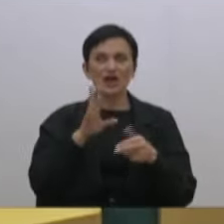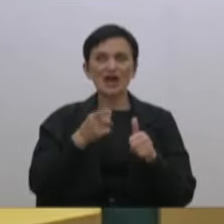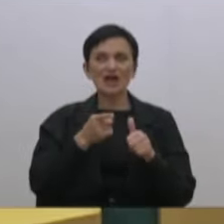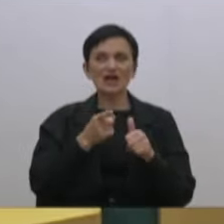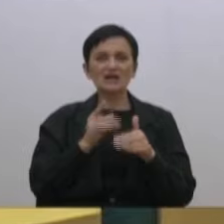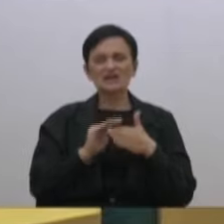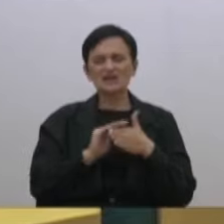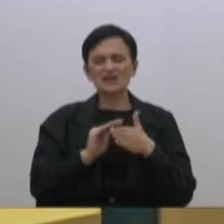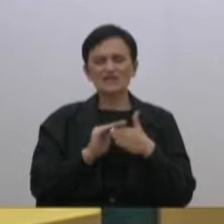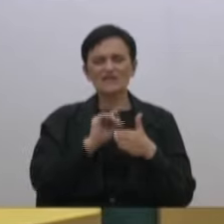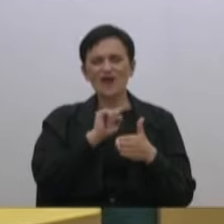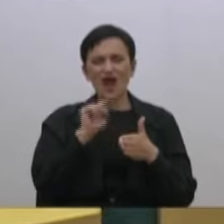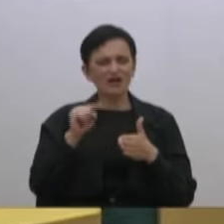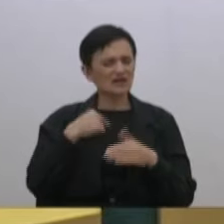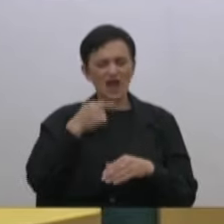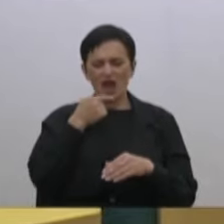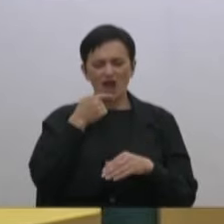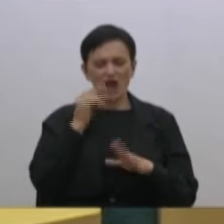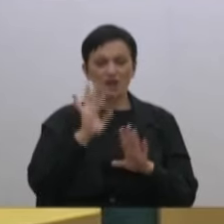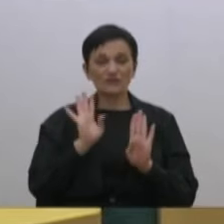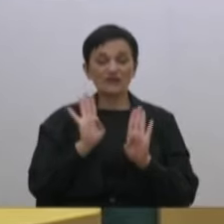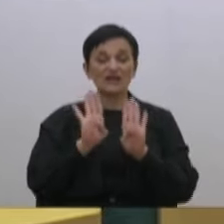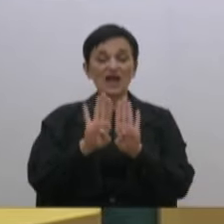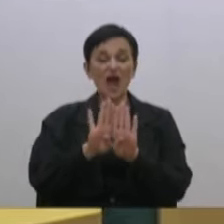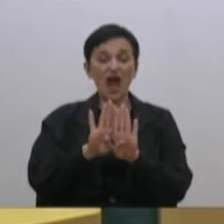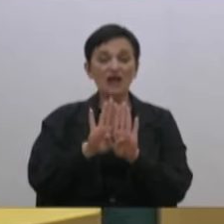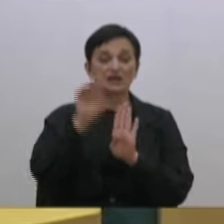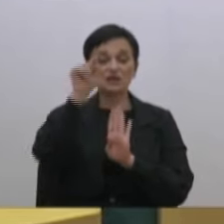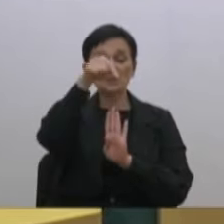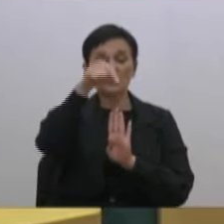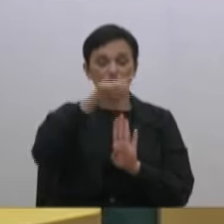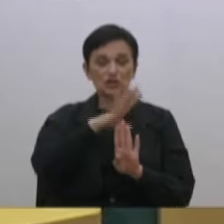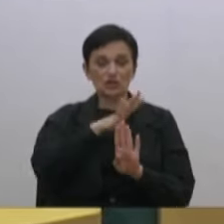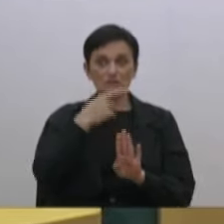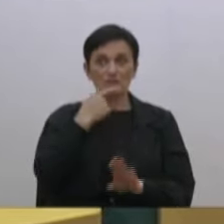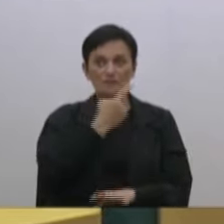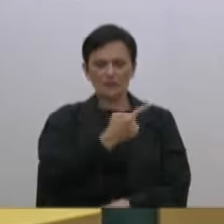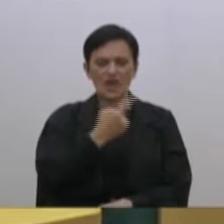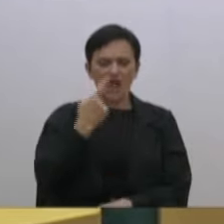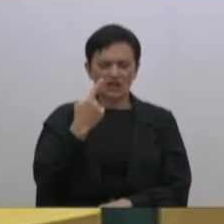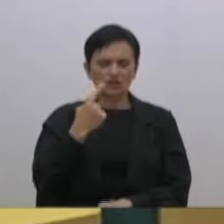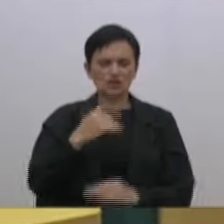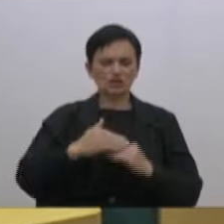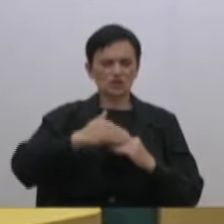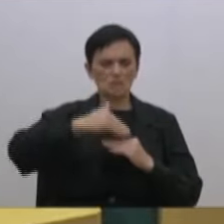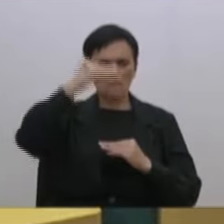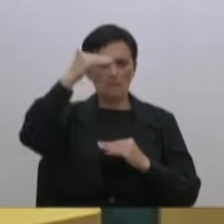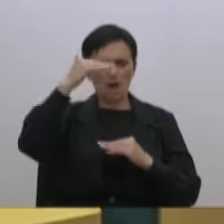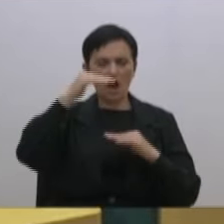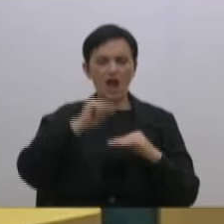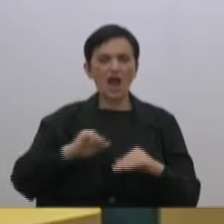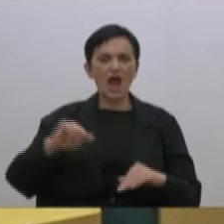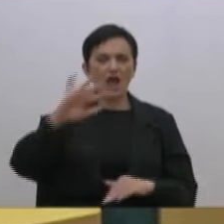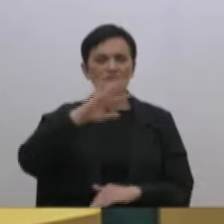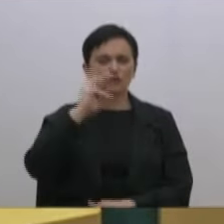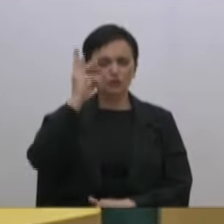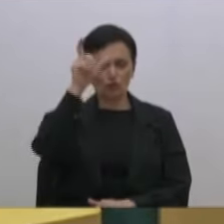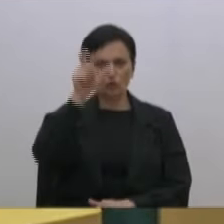არ ვიტყვი შეგნებულად, იმიტომ რომ დახურულ კარს მიღმა იყო ეს შეხვედრა. ერთ-ერთი ძალიან მაღალი რანგის ევროპელი